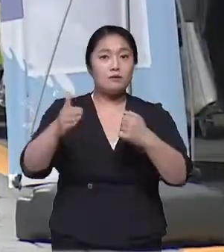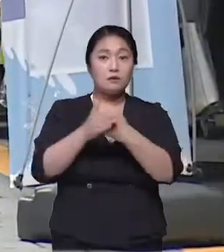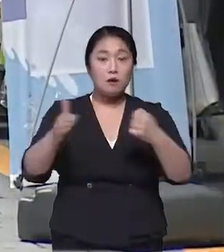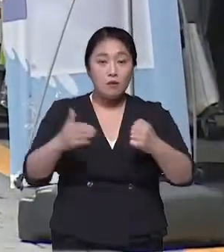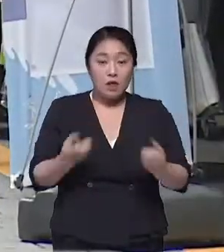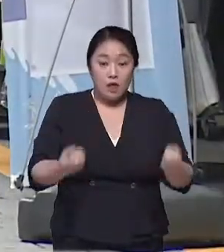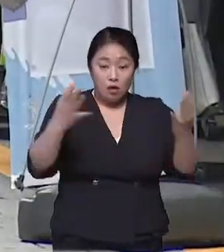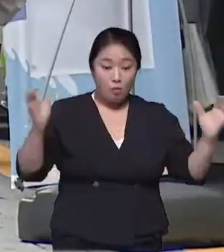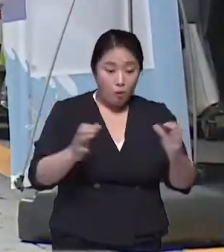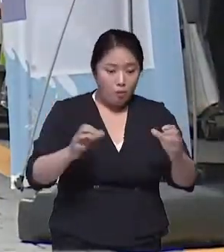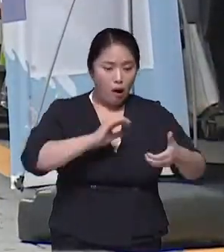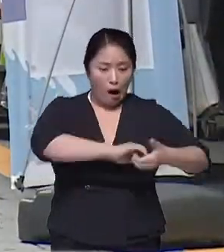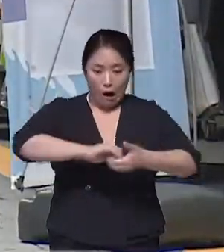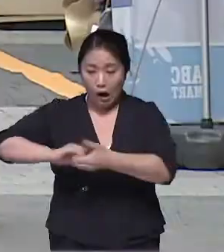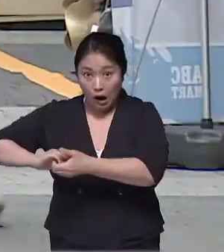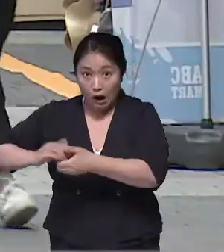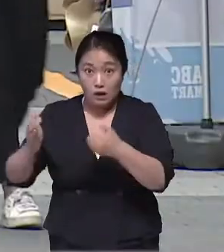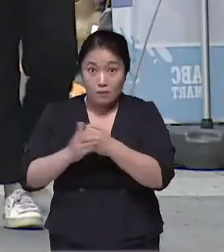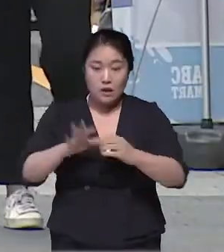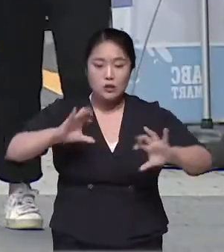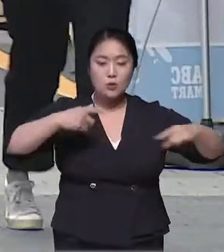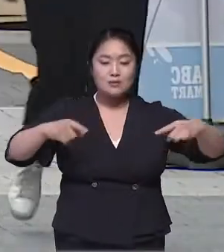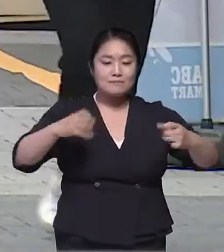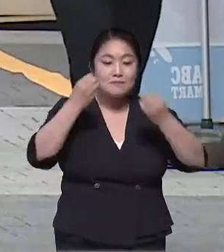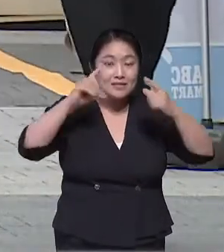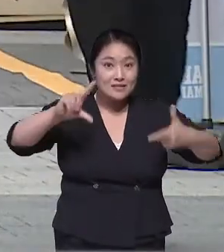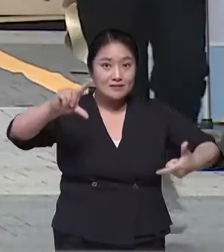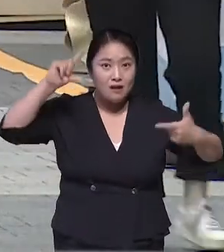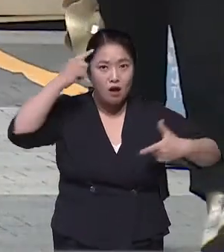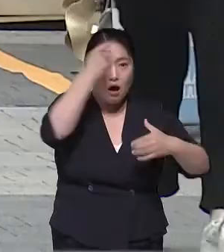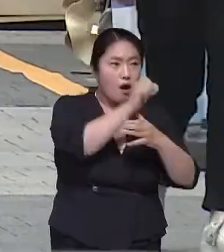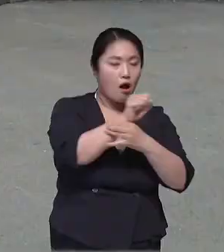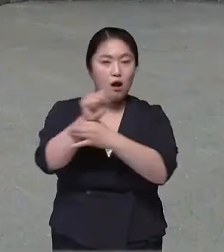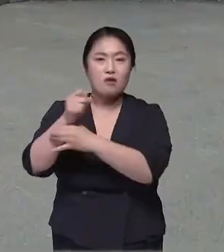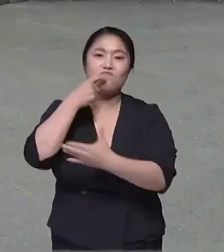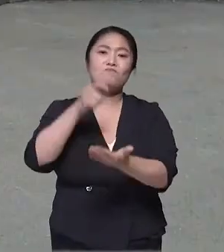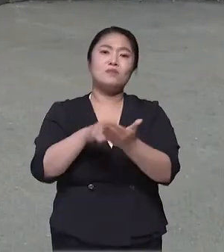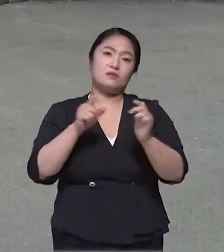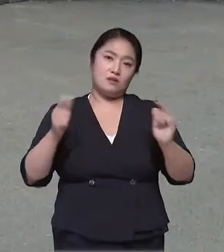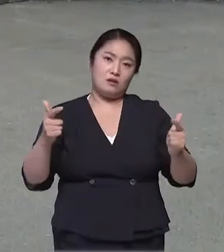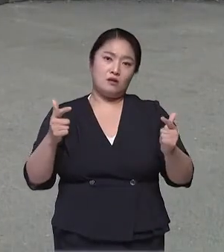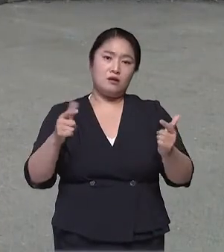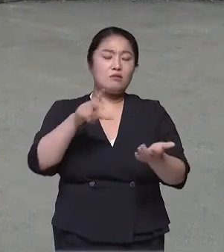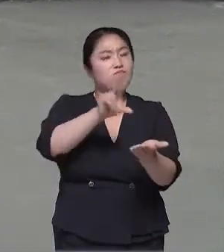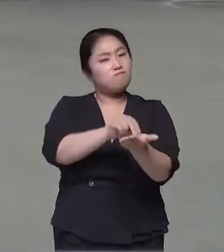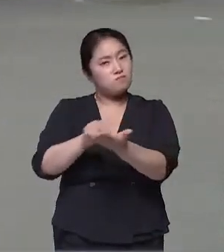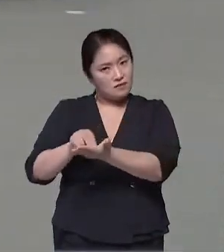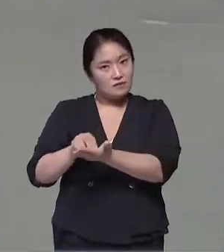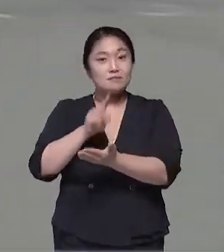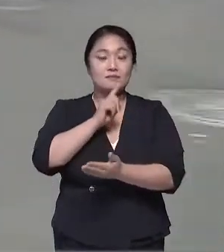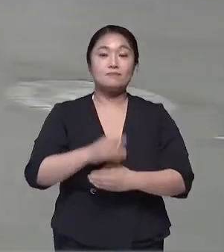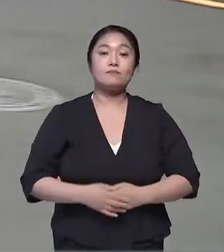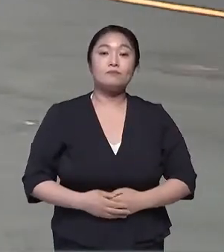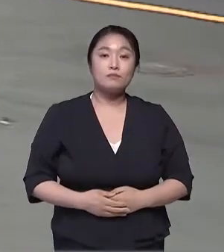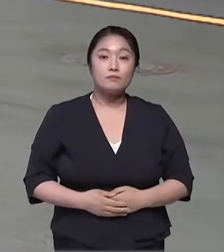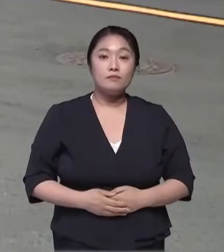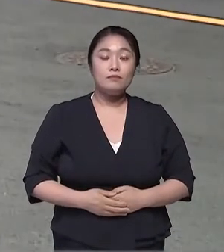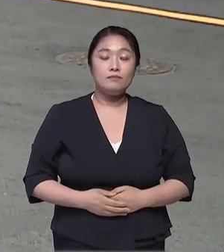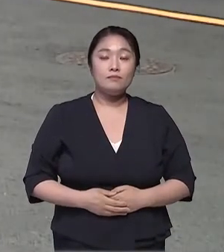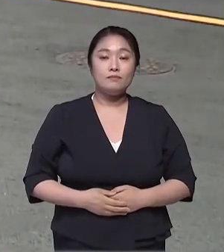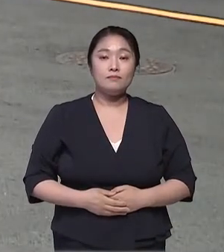행사나 모임이 제한되면서 정치 신인들의 얼굴 알리기 가 쉽지 않을 것이라는 분석도 나옵니다